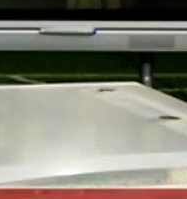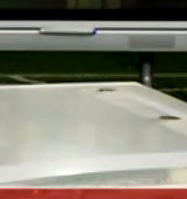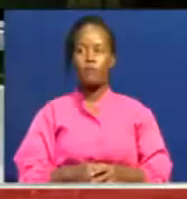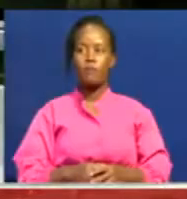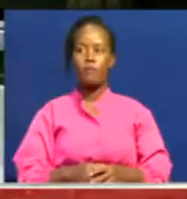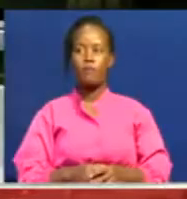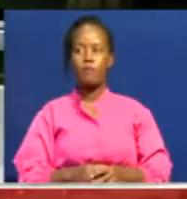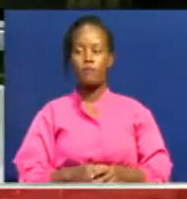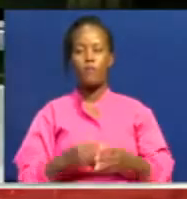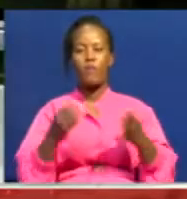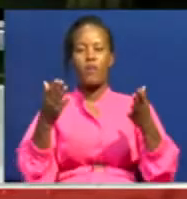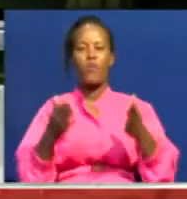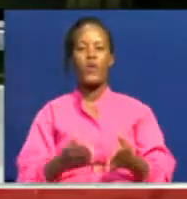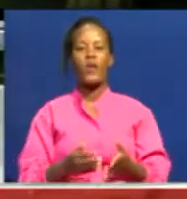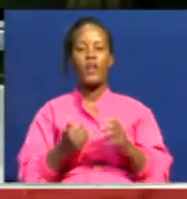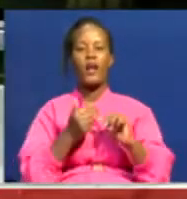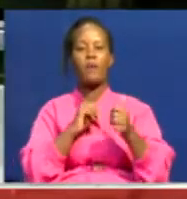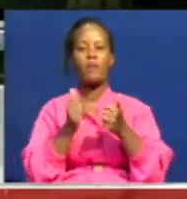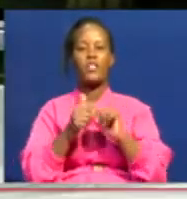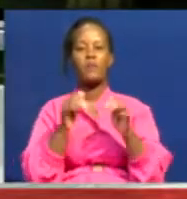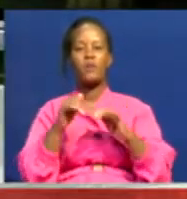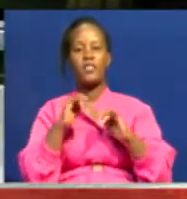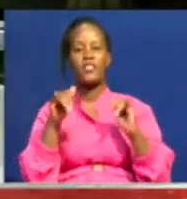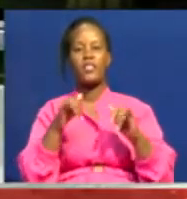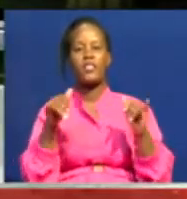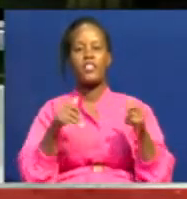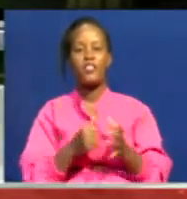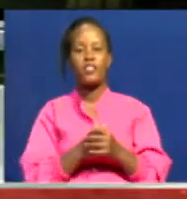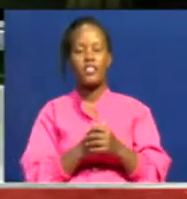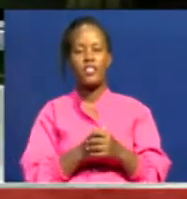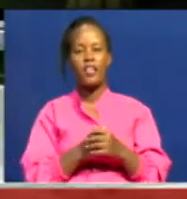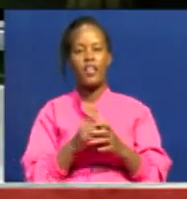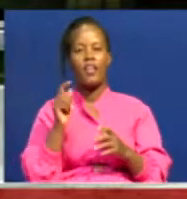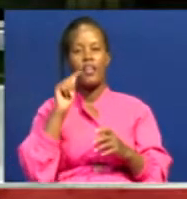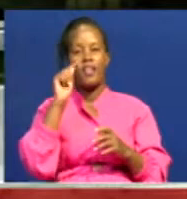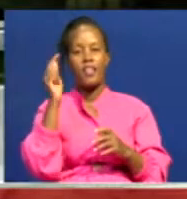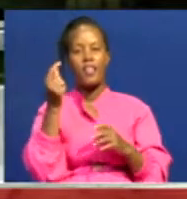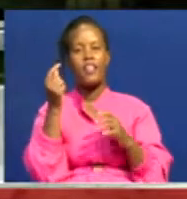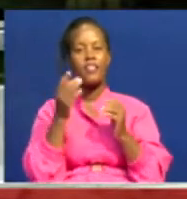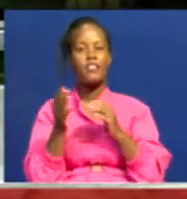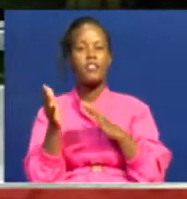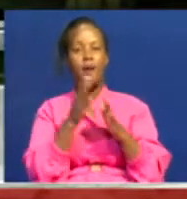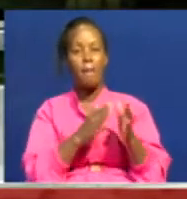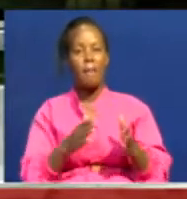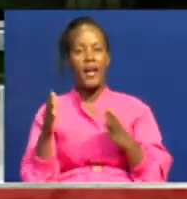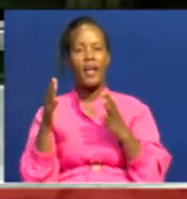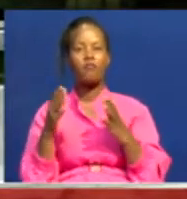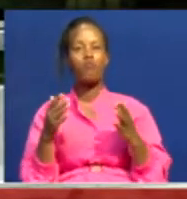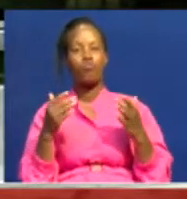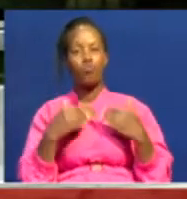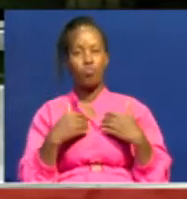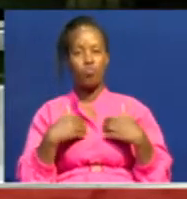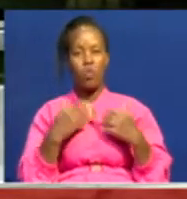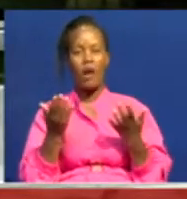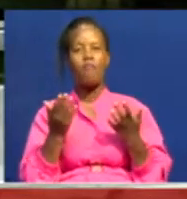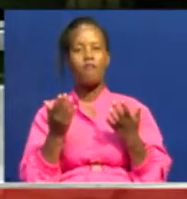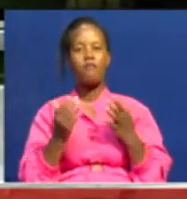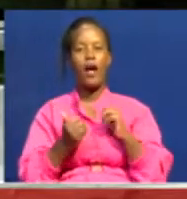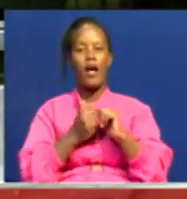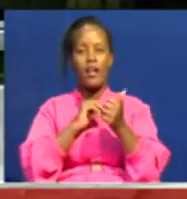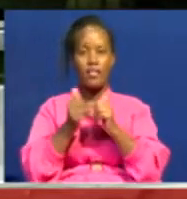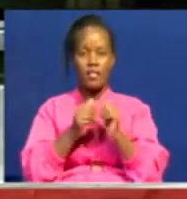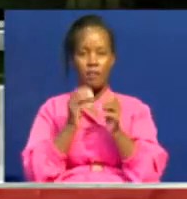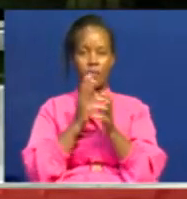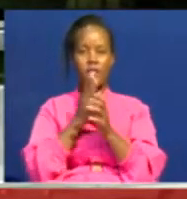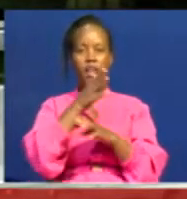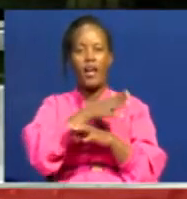Karibu tuingie viwanjani sasa, ambapo Kenya inanuia kuandaa mbio za nyikani za dunia baada ya kuandaa vyema makala ya tatu ya